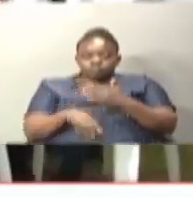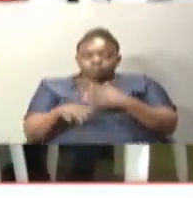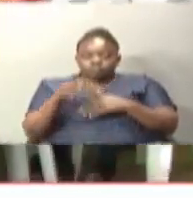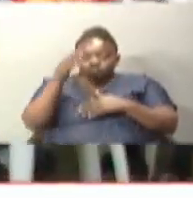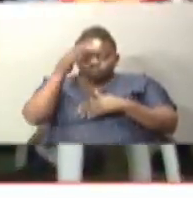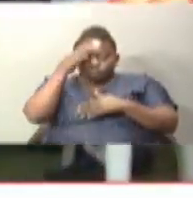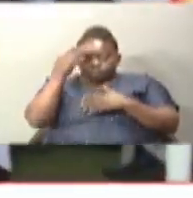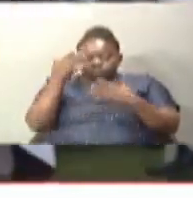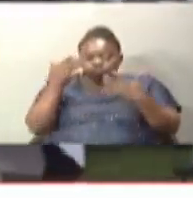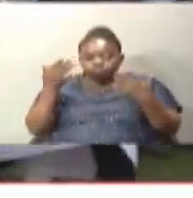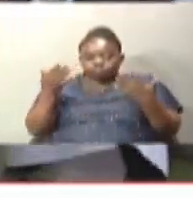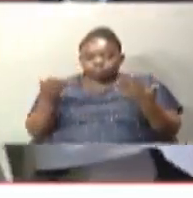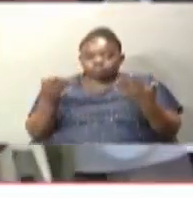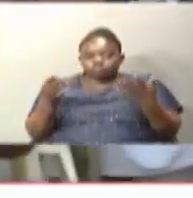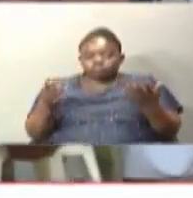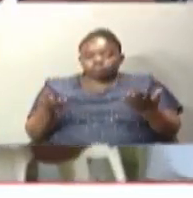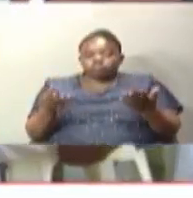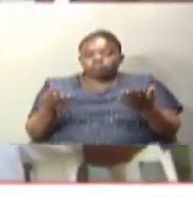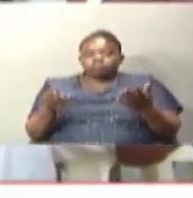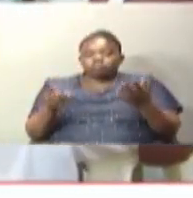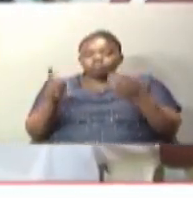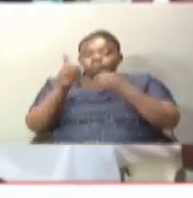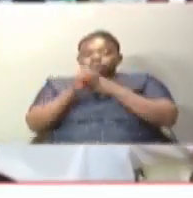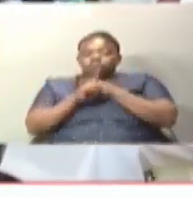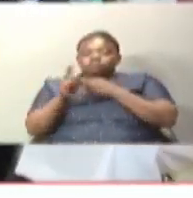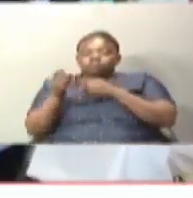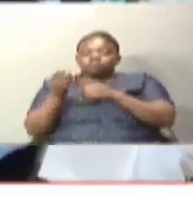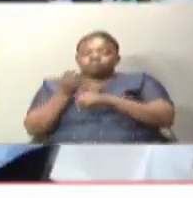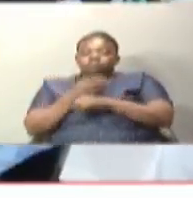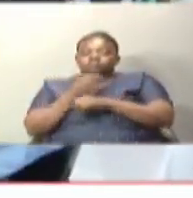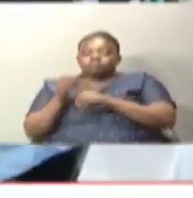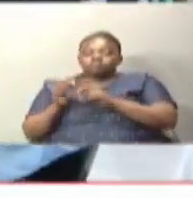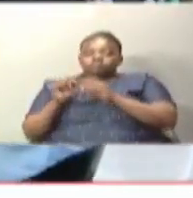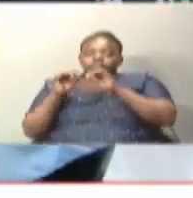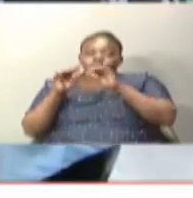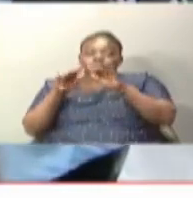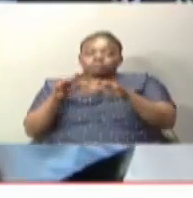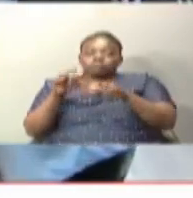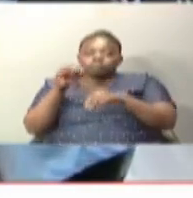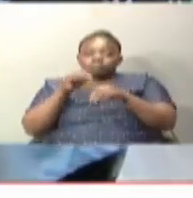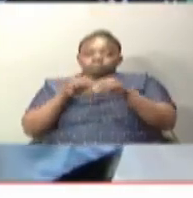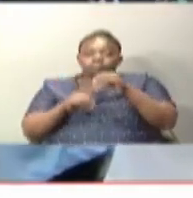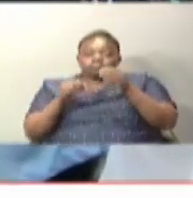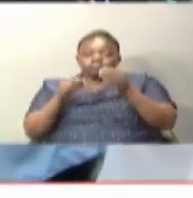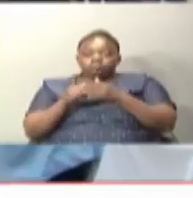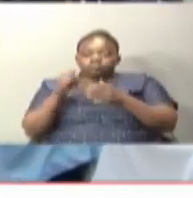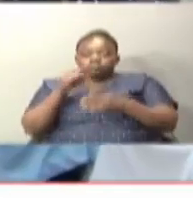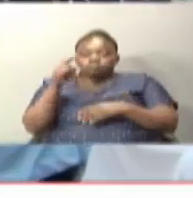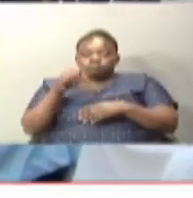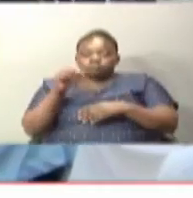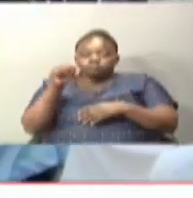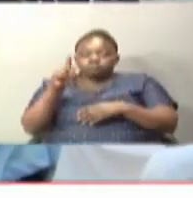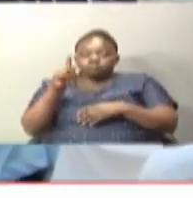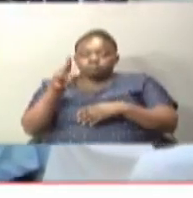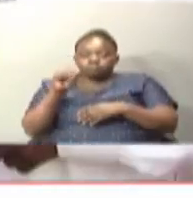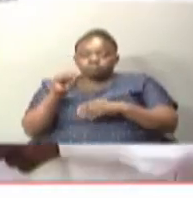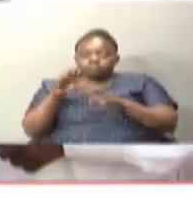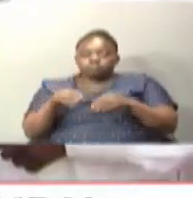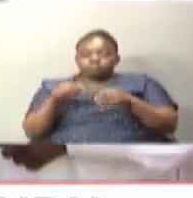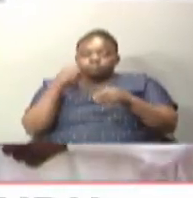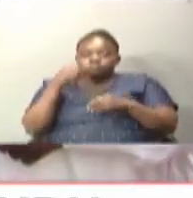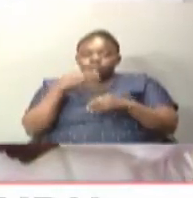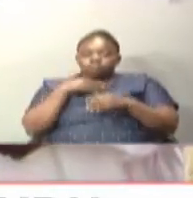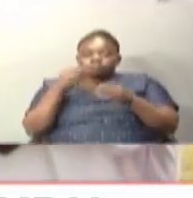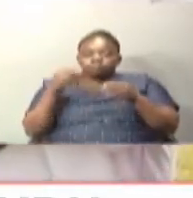N'abasiraamu mu ttwale ly'e Nazigo ekangulumira mu disitulikiti y'e Kayunga beesoloozezzaamu ssente za zaka ne bazigabira abali mu bwetaavu